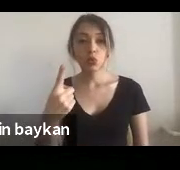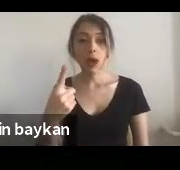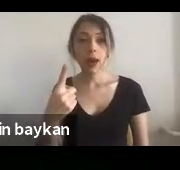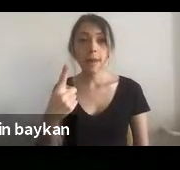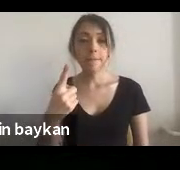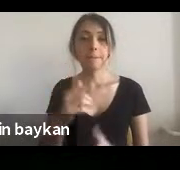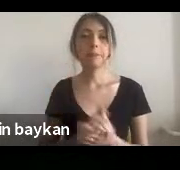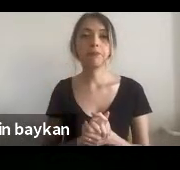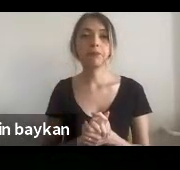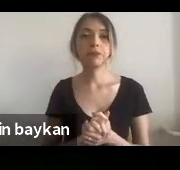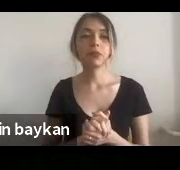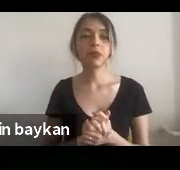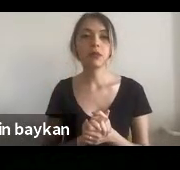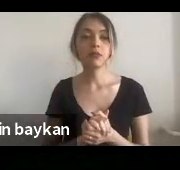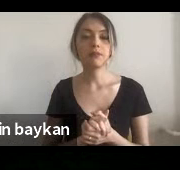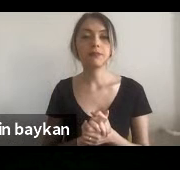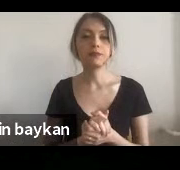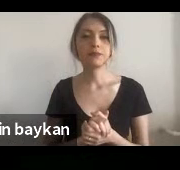kopya nitelikte. Yani